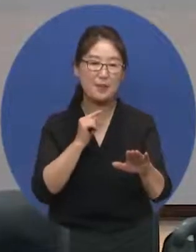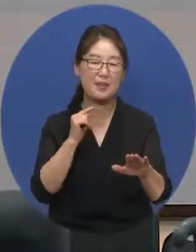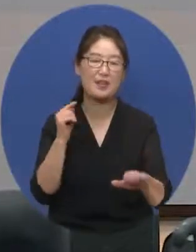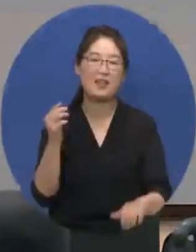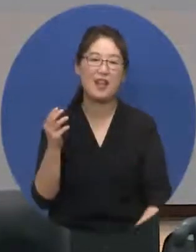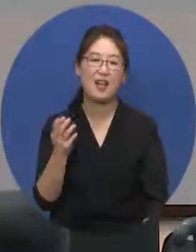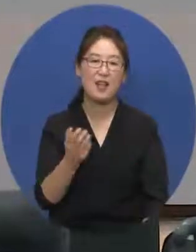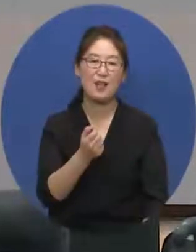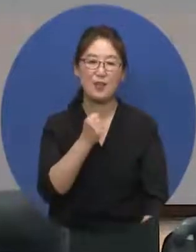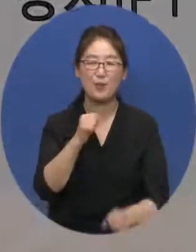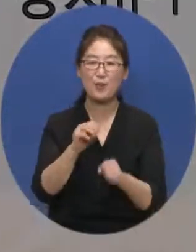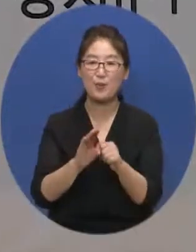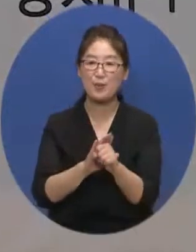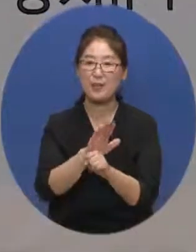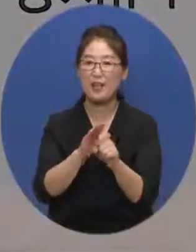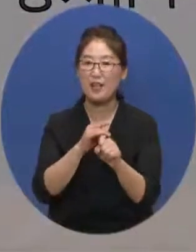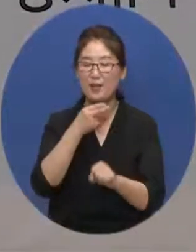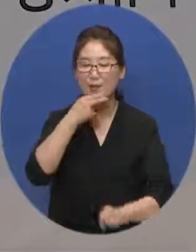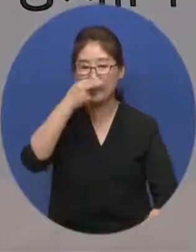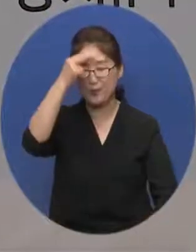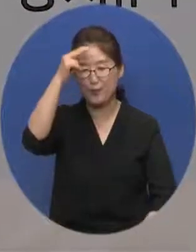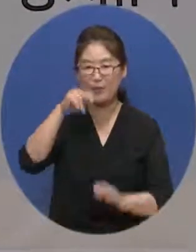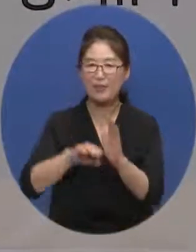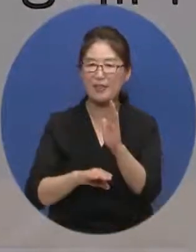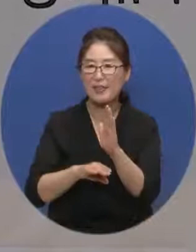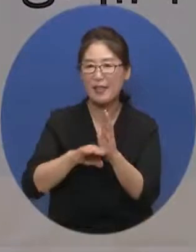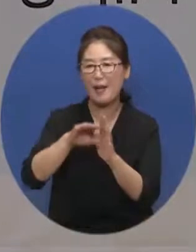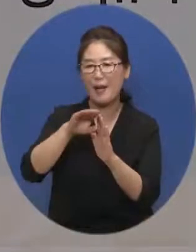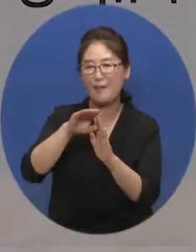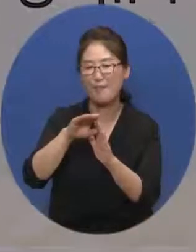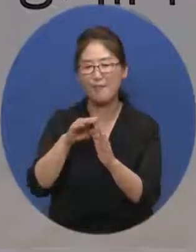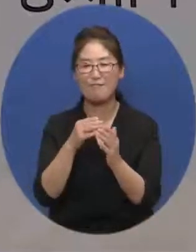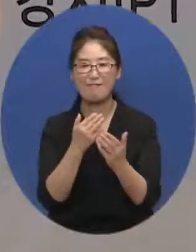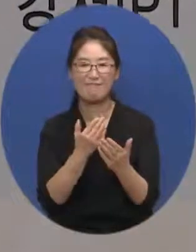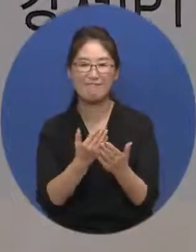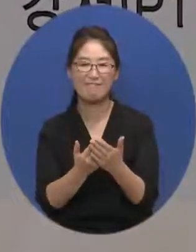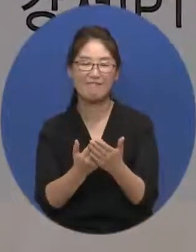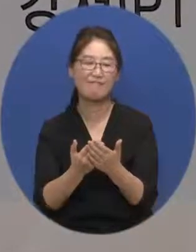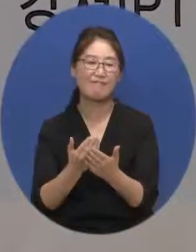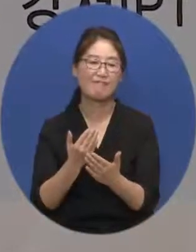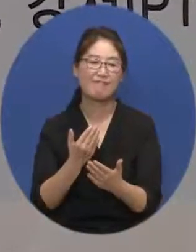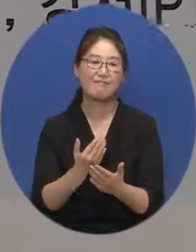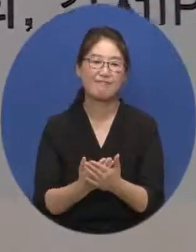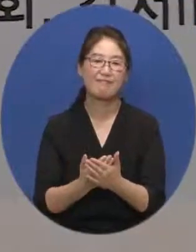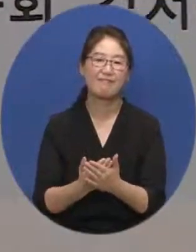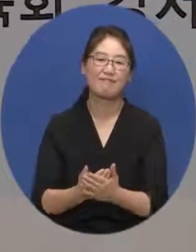kiss 사랑수를 채워주세요.